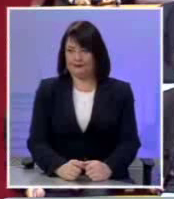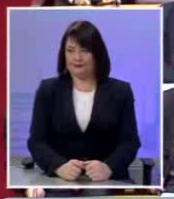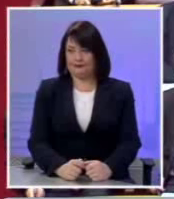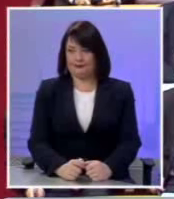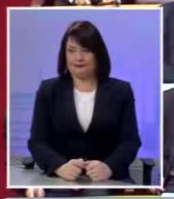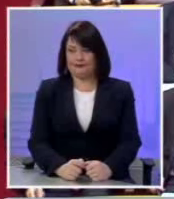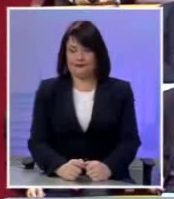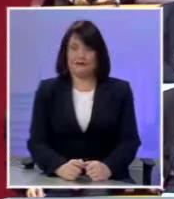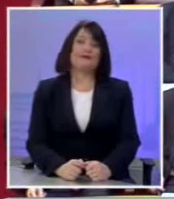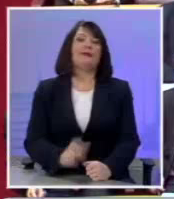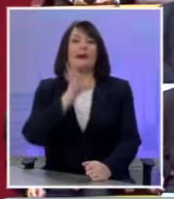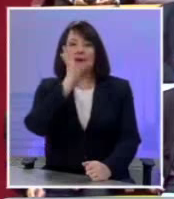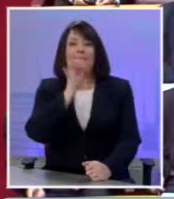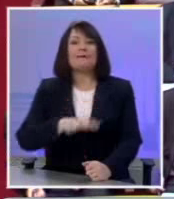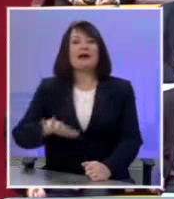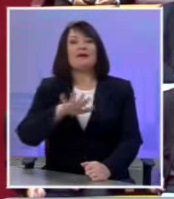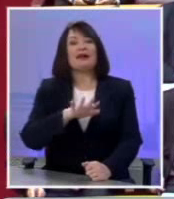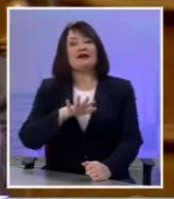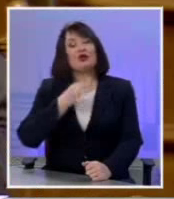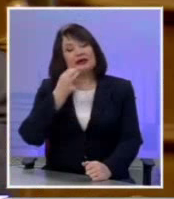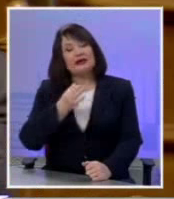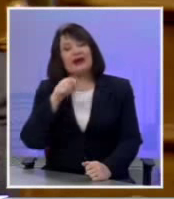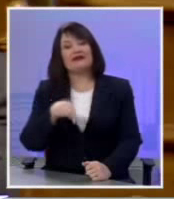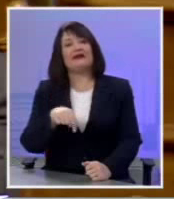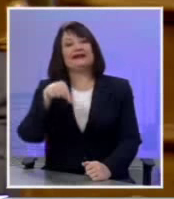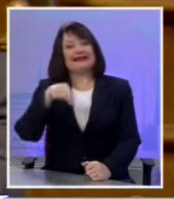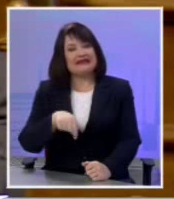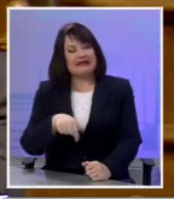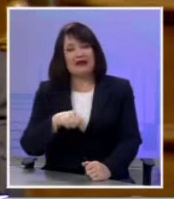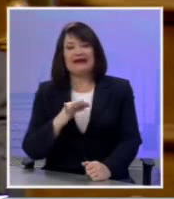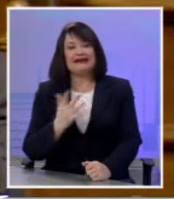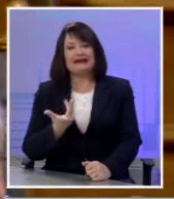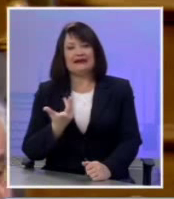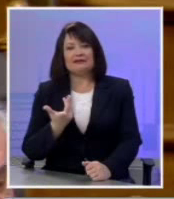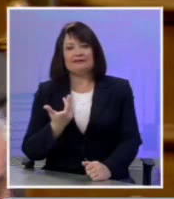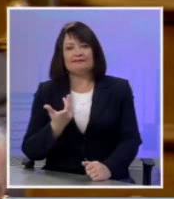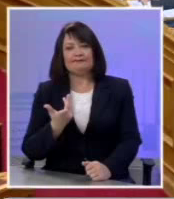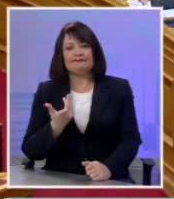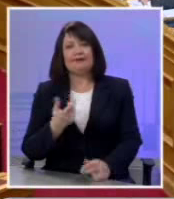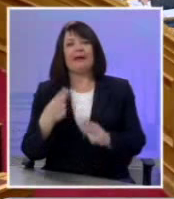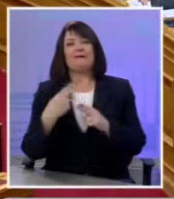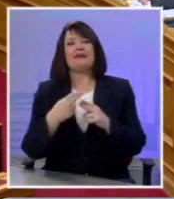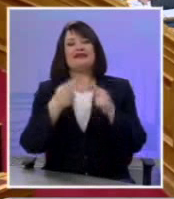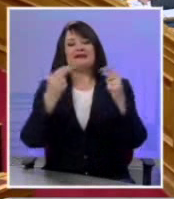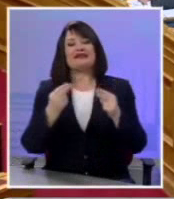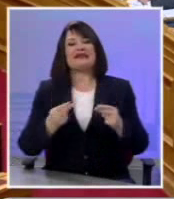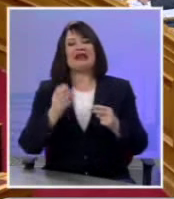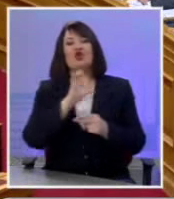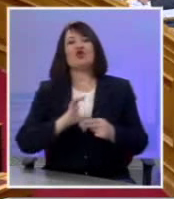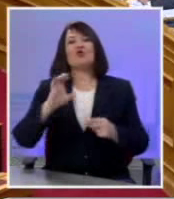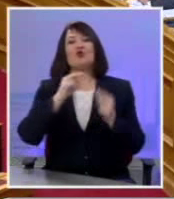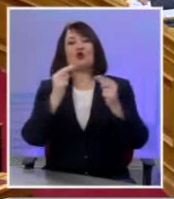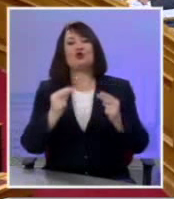Η πραγματικότητα λοιπόν είναι αυτή που μας λέει ότι σήμερα, σύμφωνα με τα επίσημα στοιχεία της Eurostat, το τρίτο